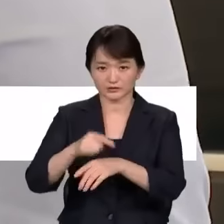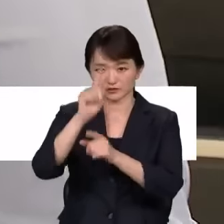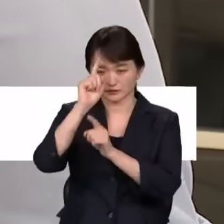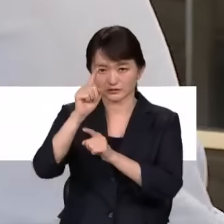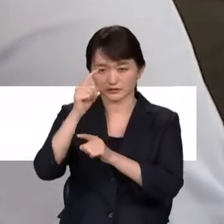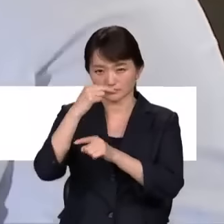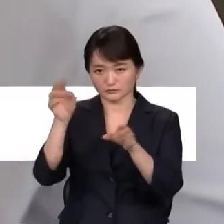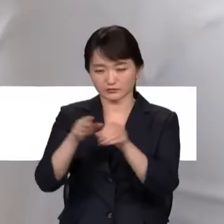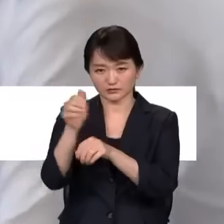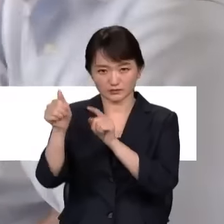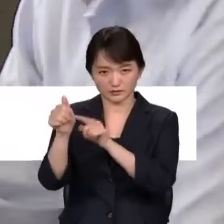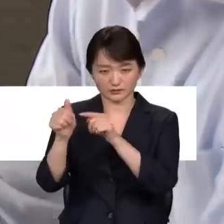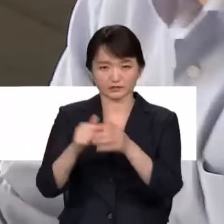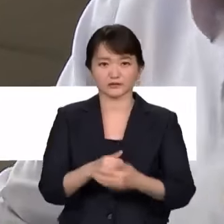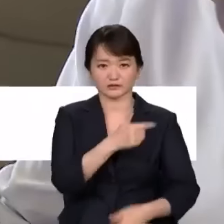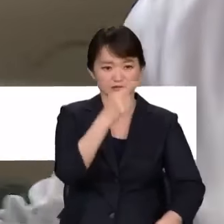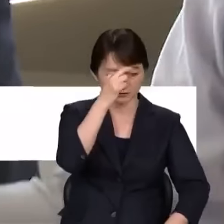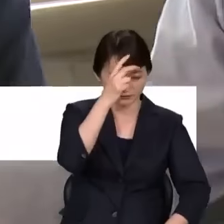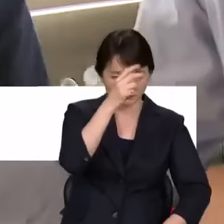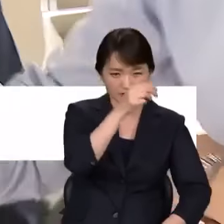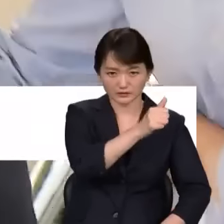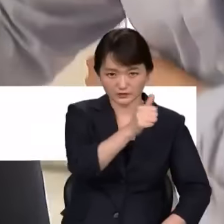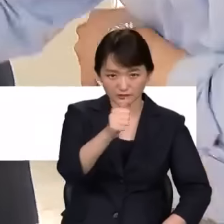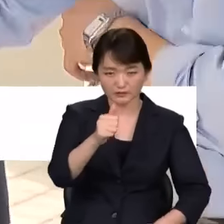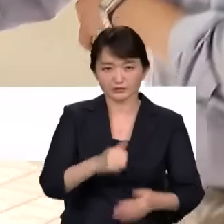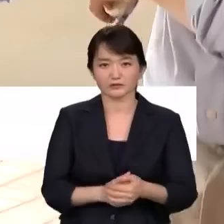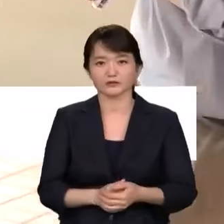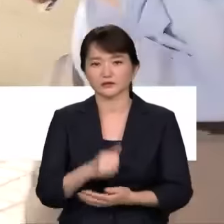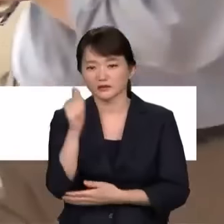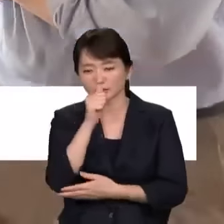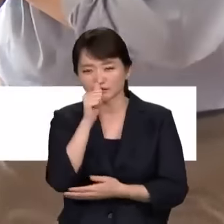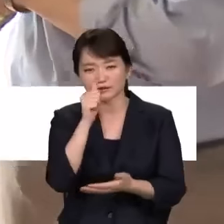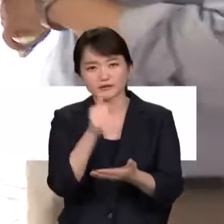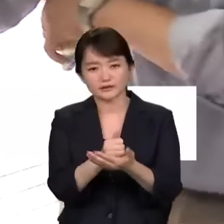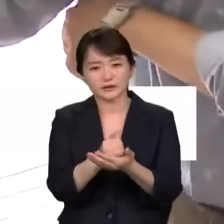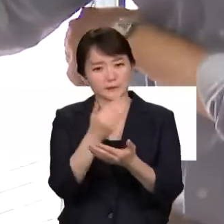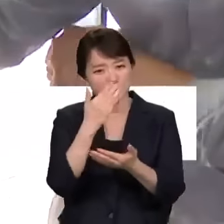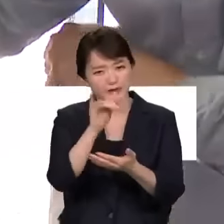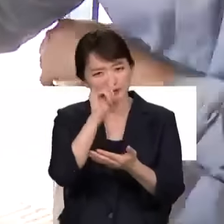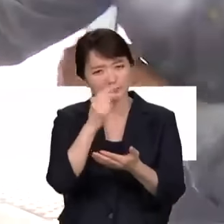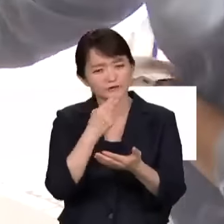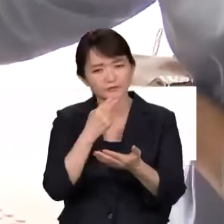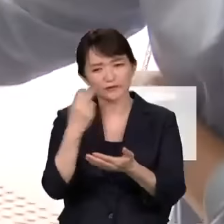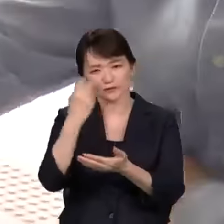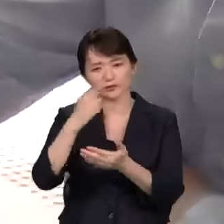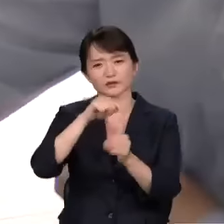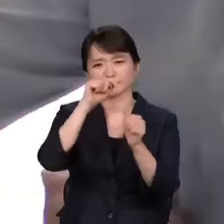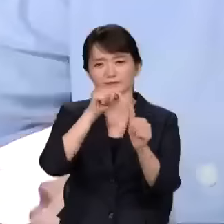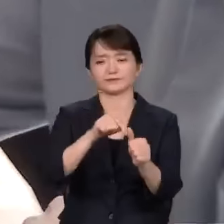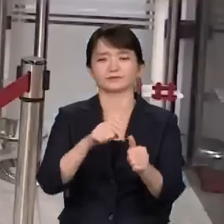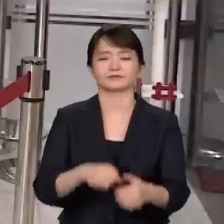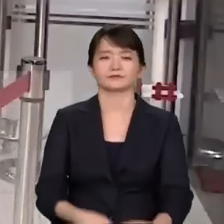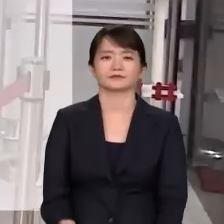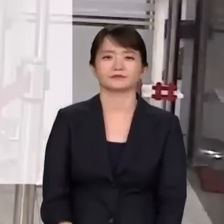검찰총장은 대검 참모와 중앙지검에 알선수재 혐의 적용이 가능한지도 검토하라고 지시했던 것으로